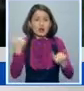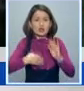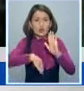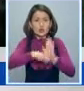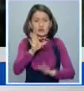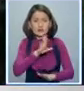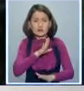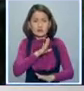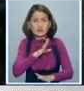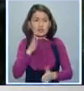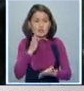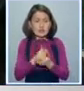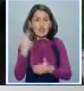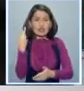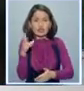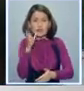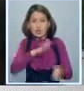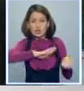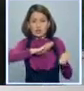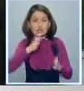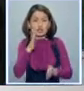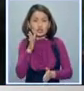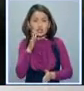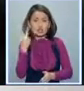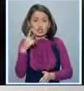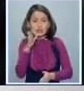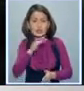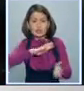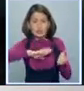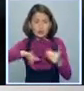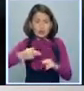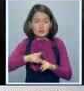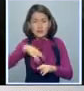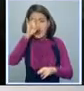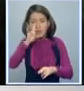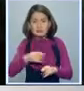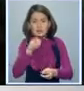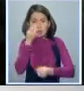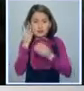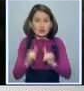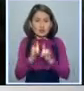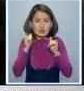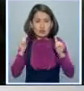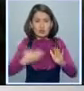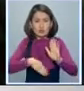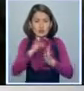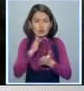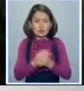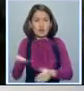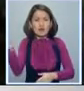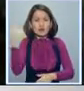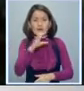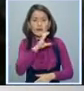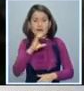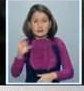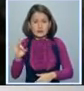тәуелсіздіктің нығайып келе жатқан, тіпті еліміздің бұрынғы өзіміз одақтас республикалар емес,